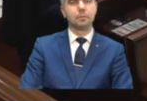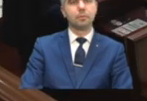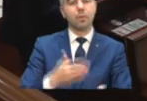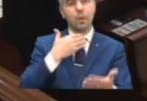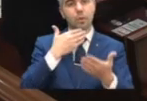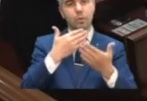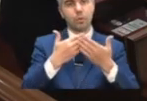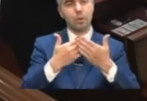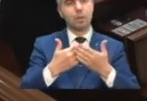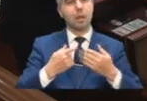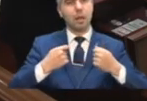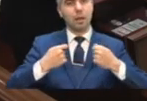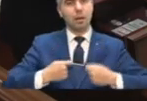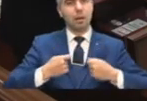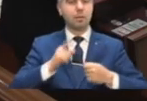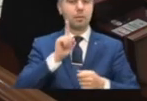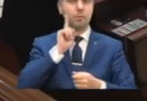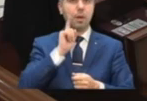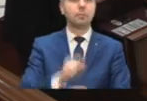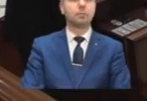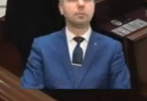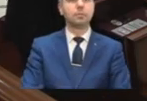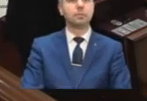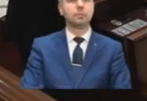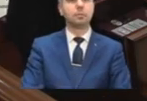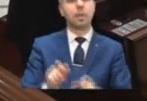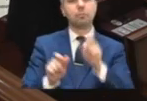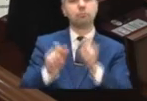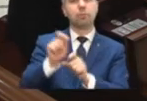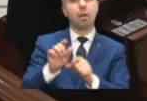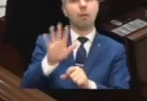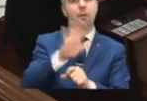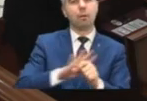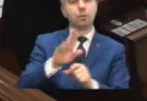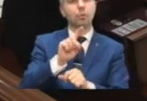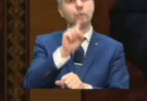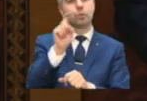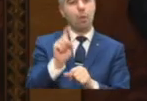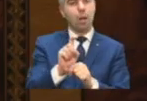شكرا سيد الرئيسة، شكرا على التدخلات والأسئلة.